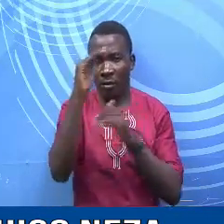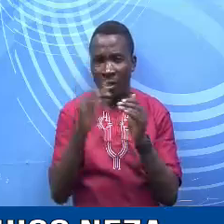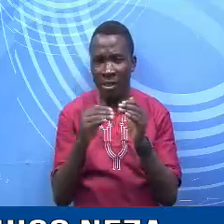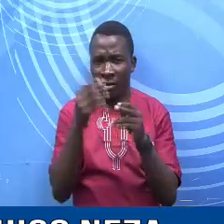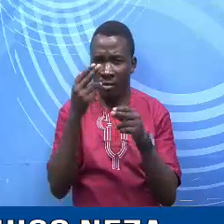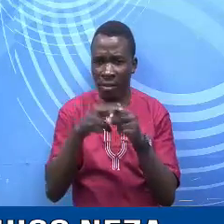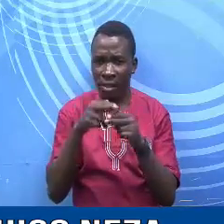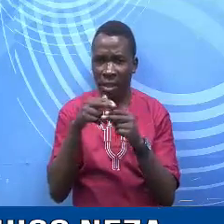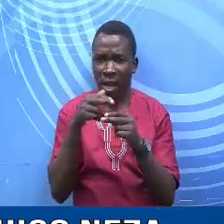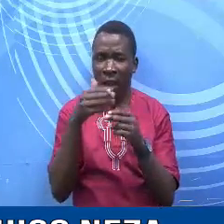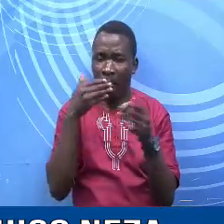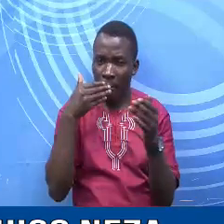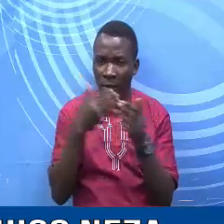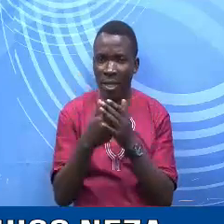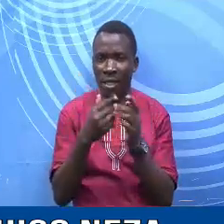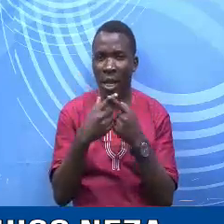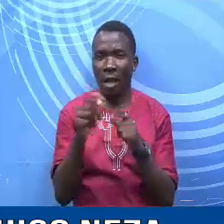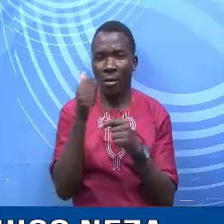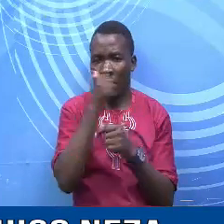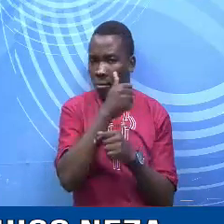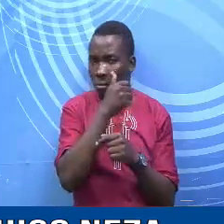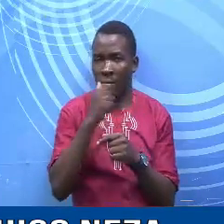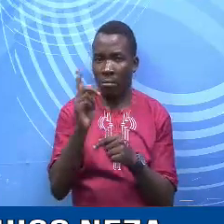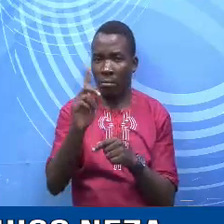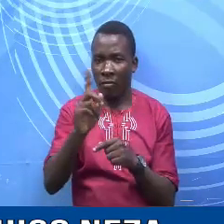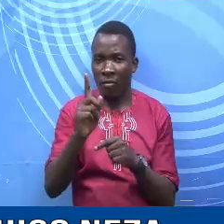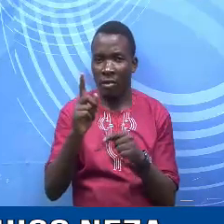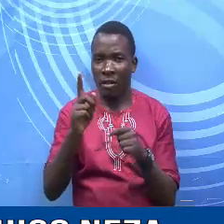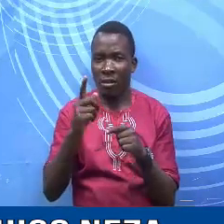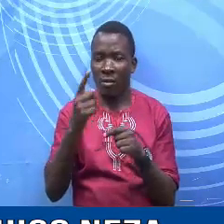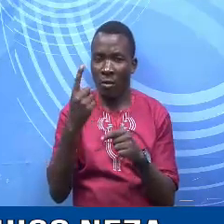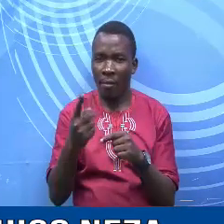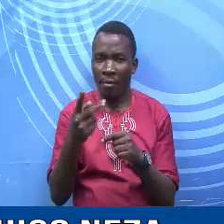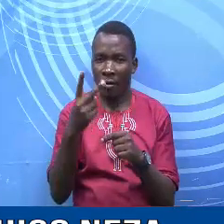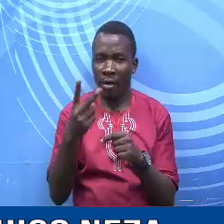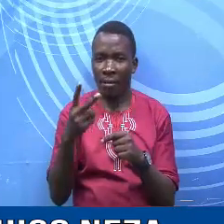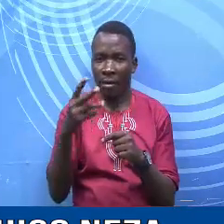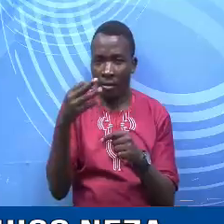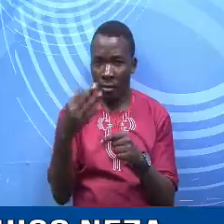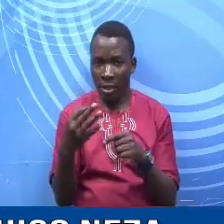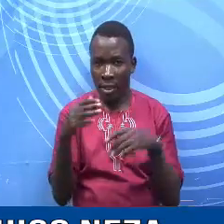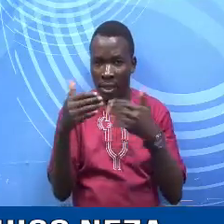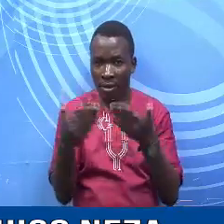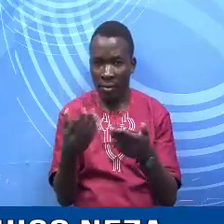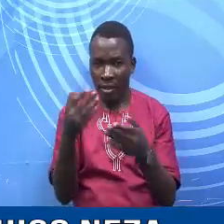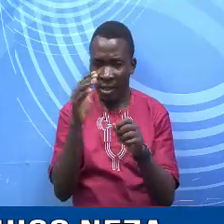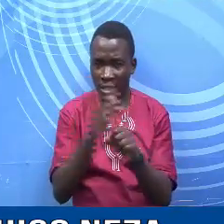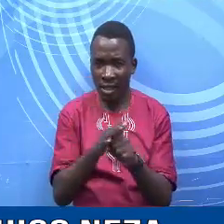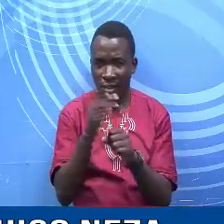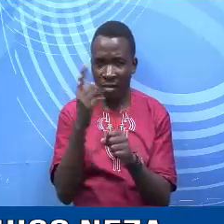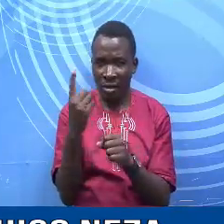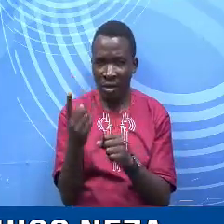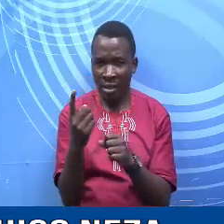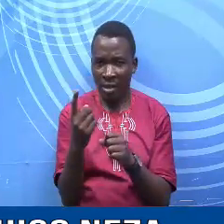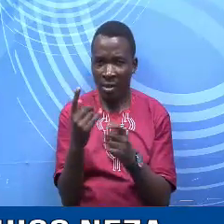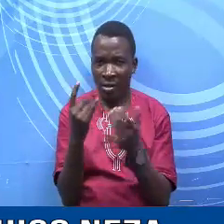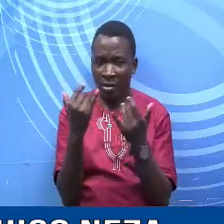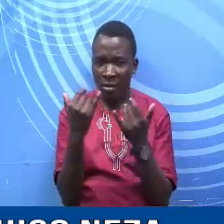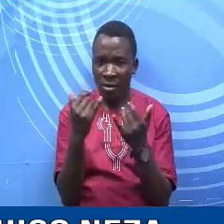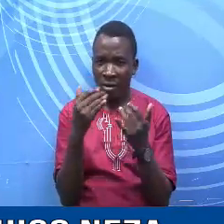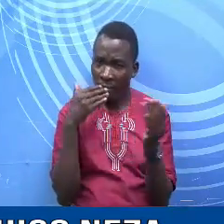ari mwiza cyane nk'uwa mbere, wa kabiri, wa gatatu cyane uwa mbere. Ubwo rero ni